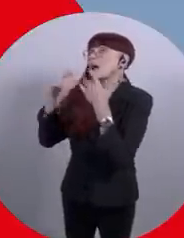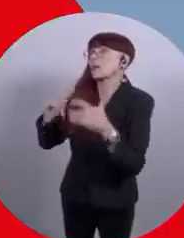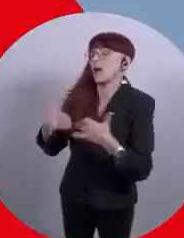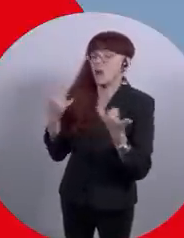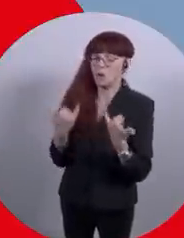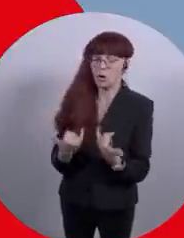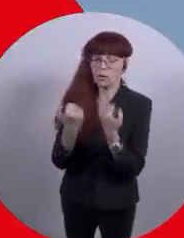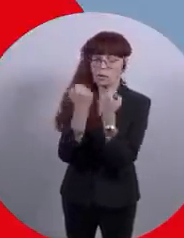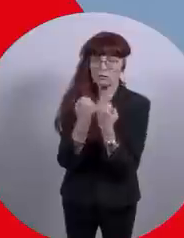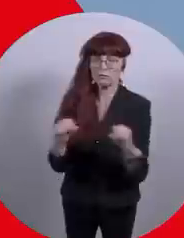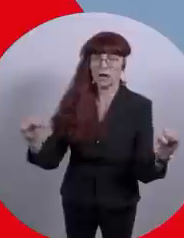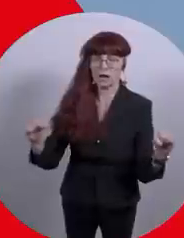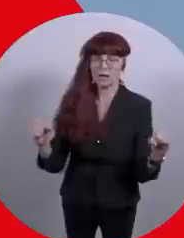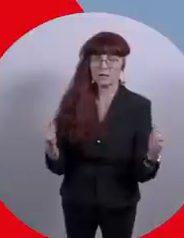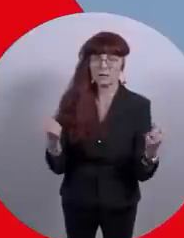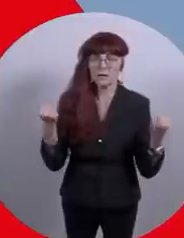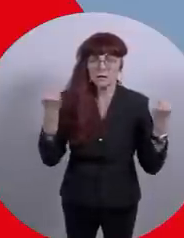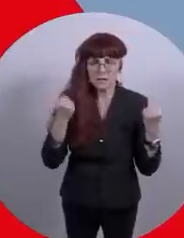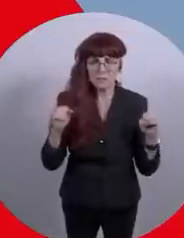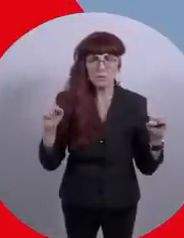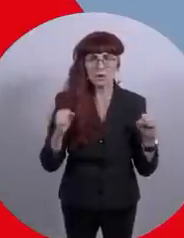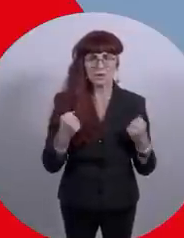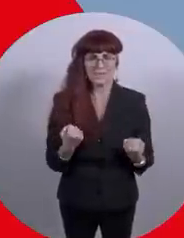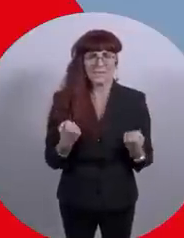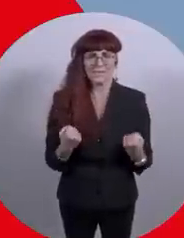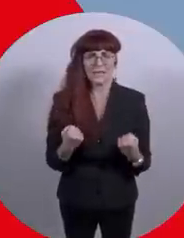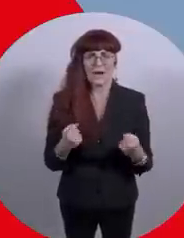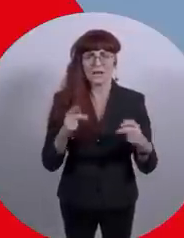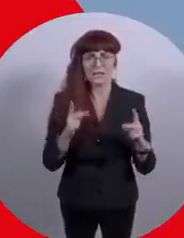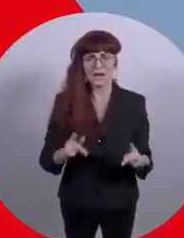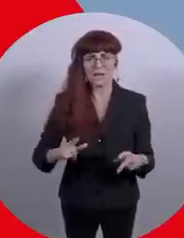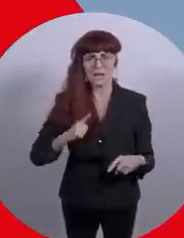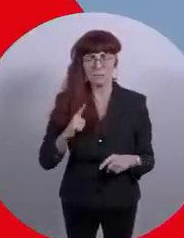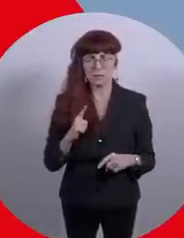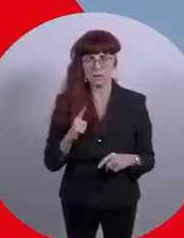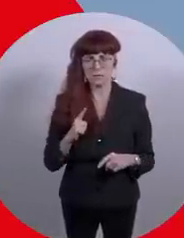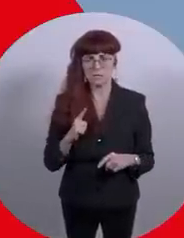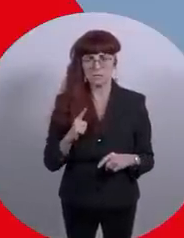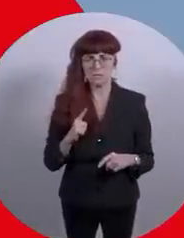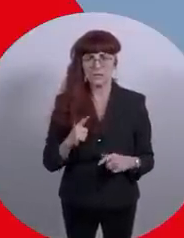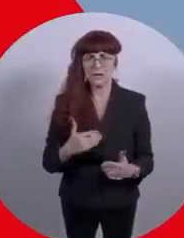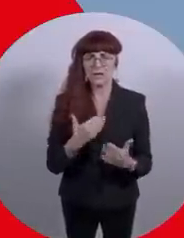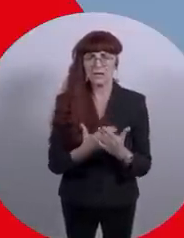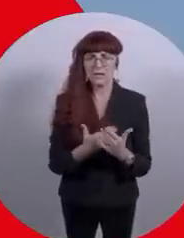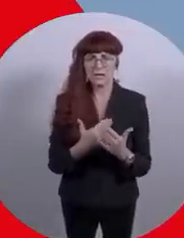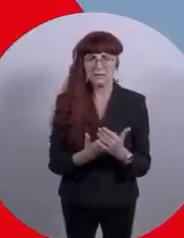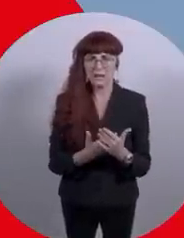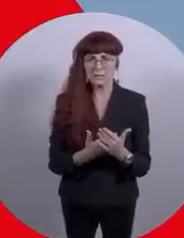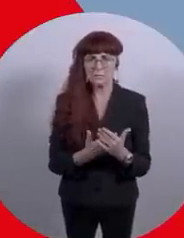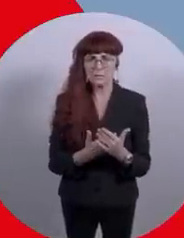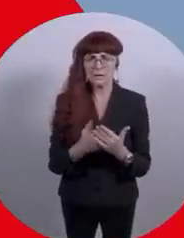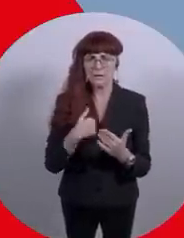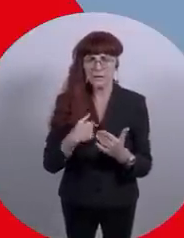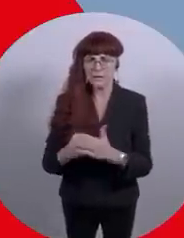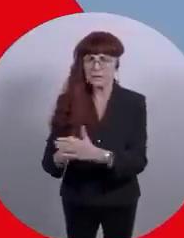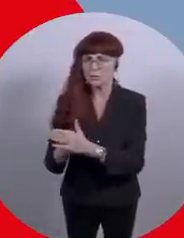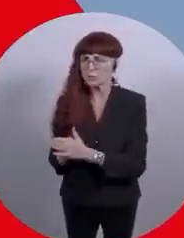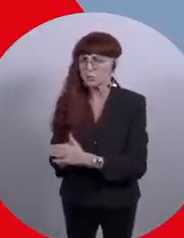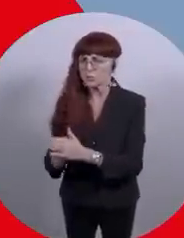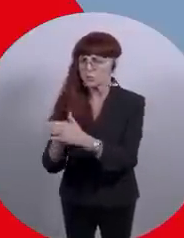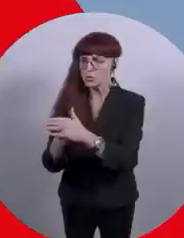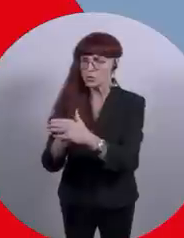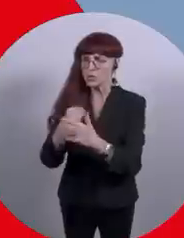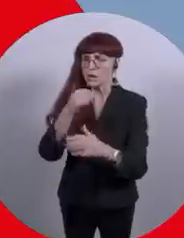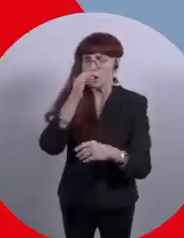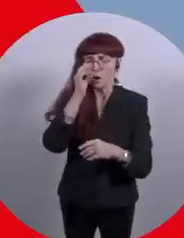Freiheit Demokratie und Sicherheit leben darf daher stehe ich zu Unterstützung der Frau